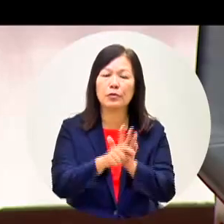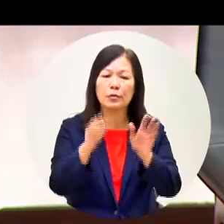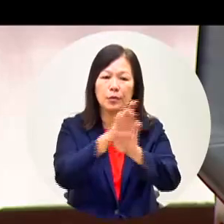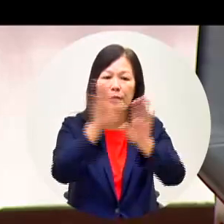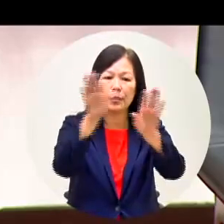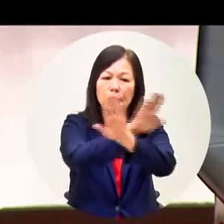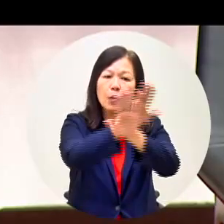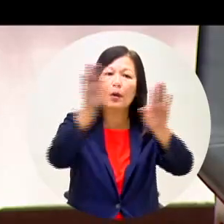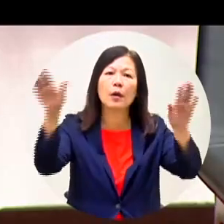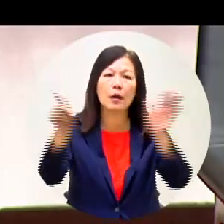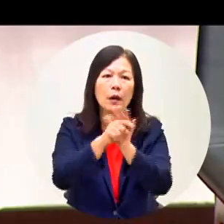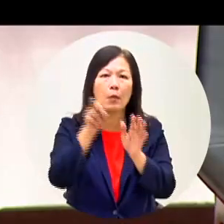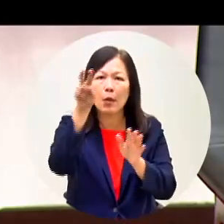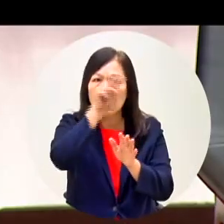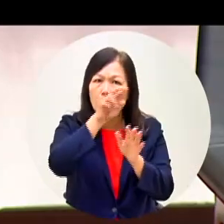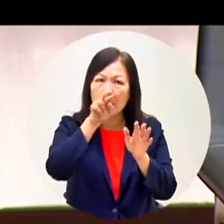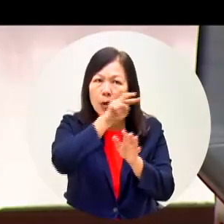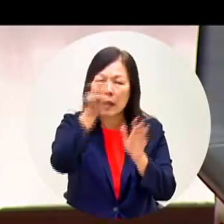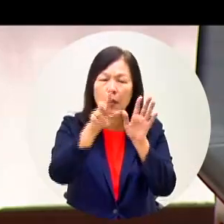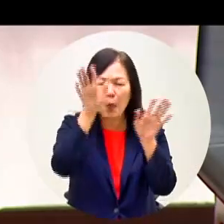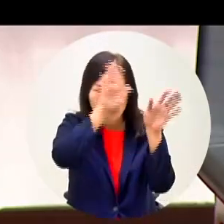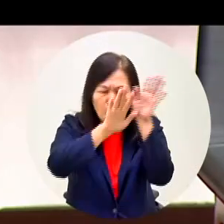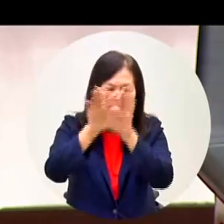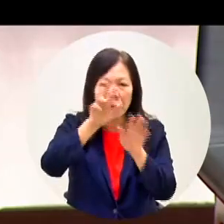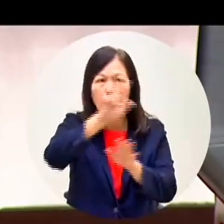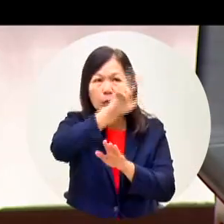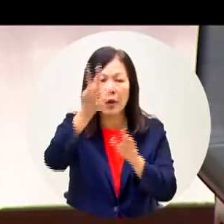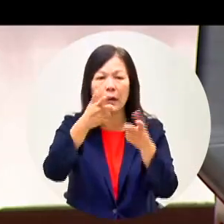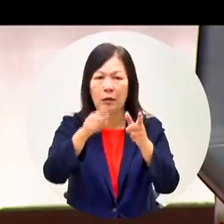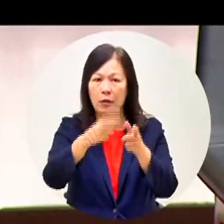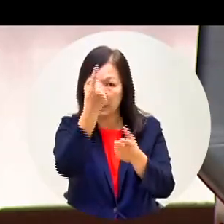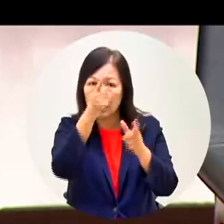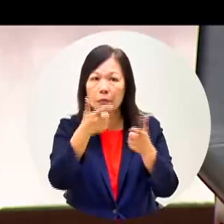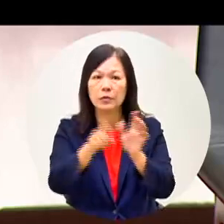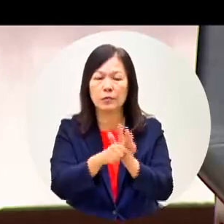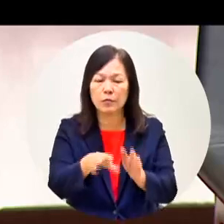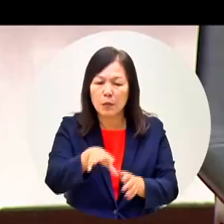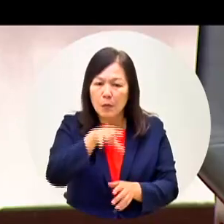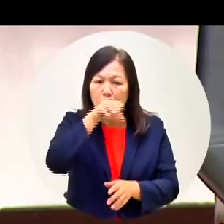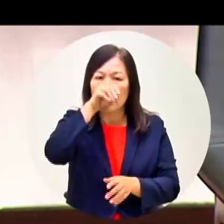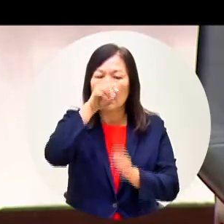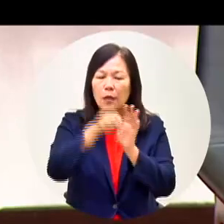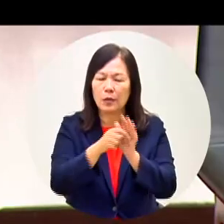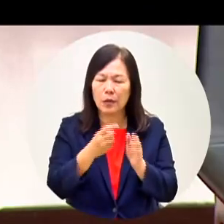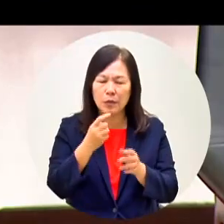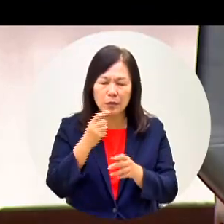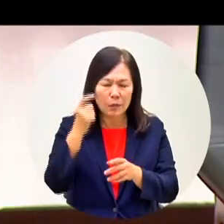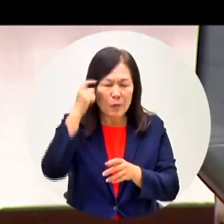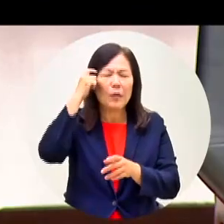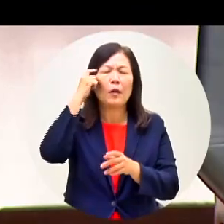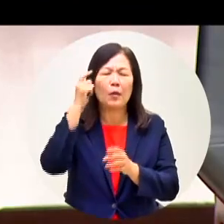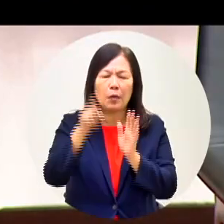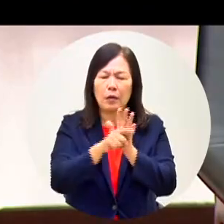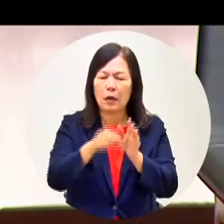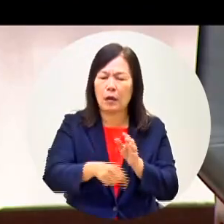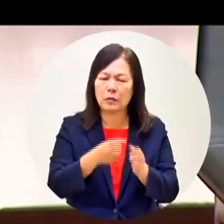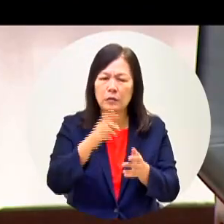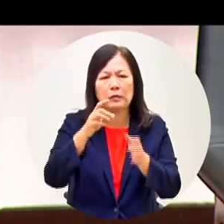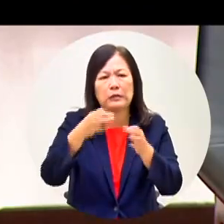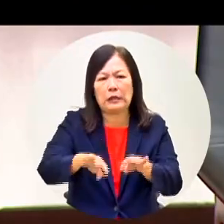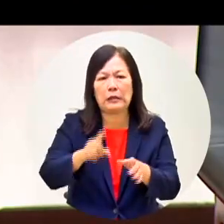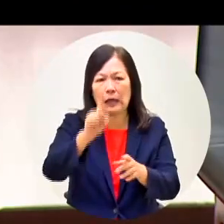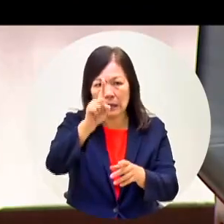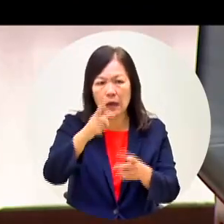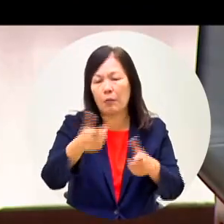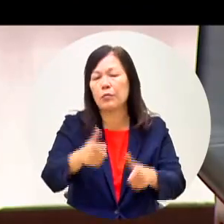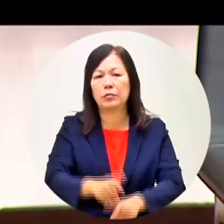空，你呼吸到会过敏，不是这么简单而已。他说高雄市